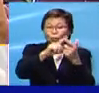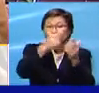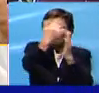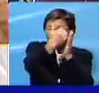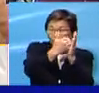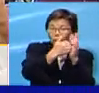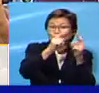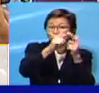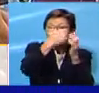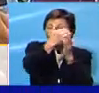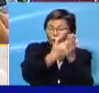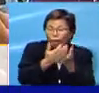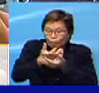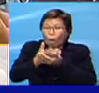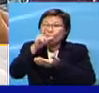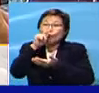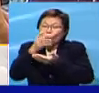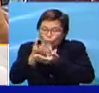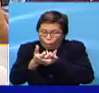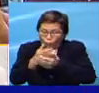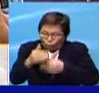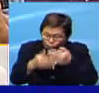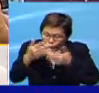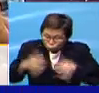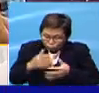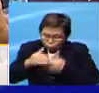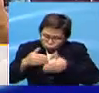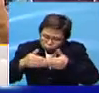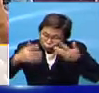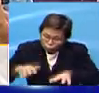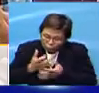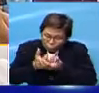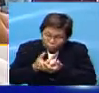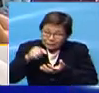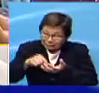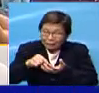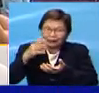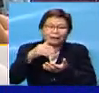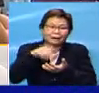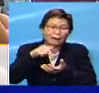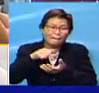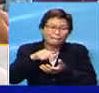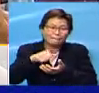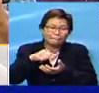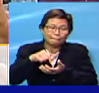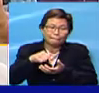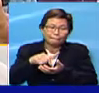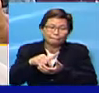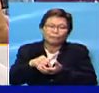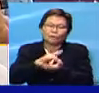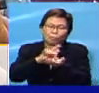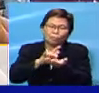supaap bir Nest yang sudah diproses ya sarang burung yang diproses ini akan dikenakan apa ni